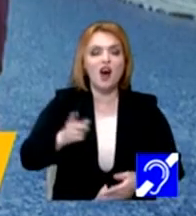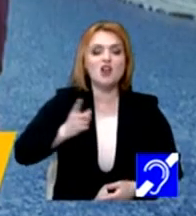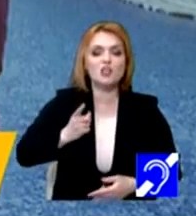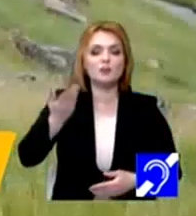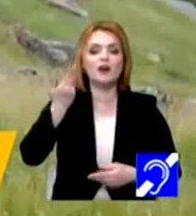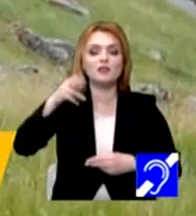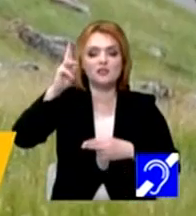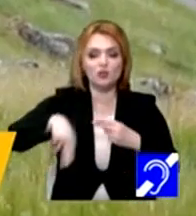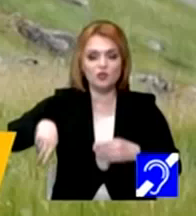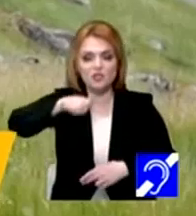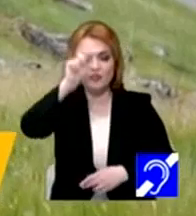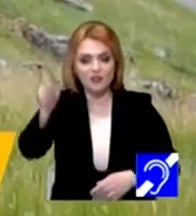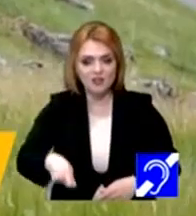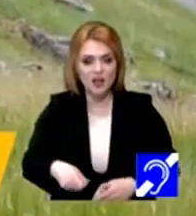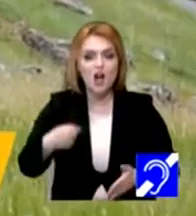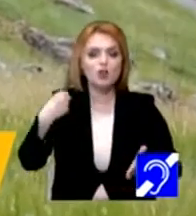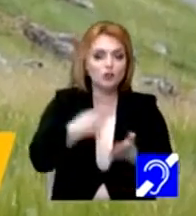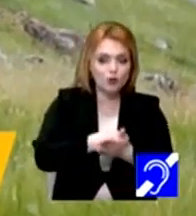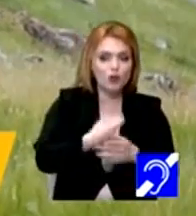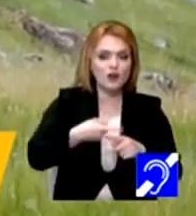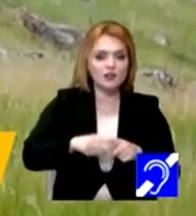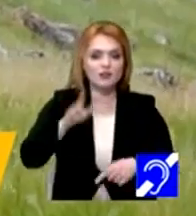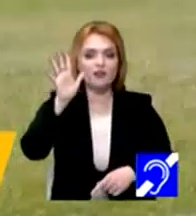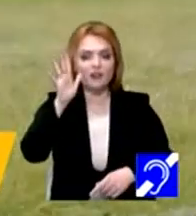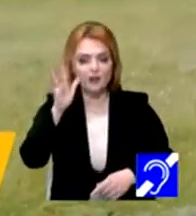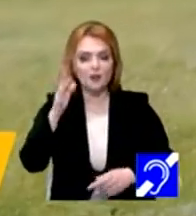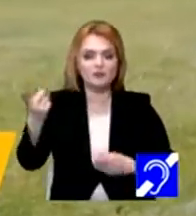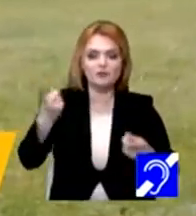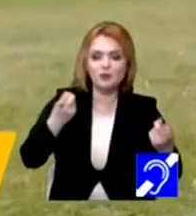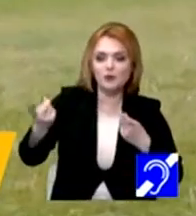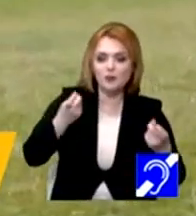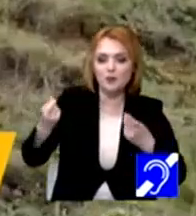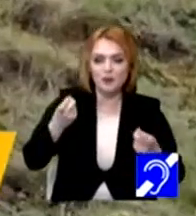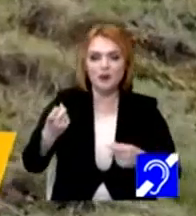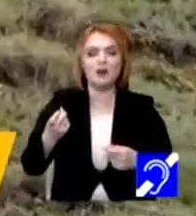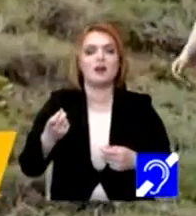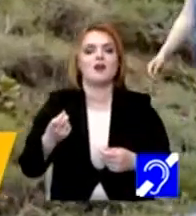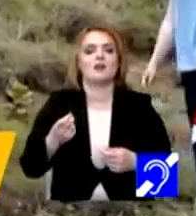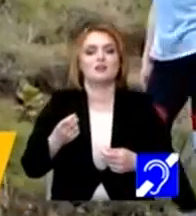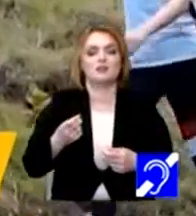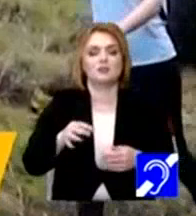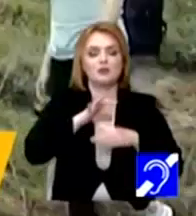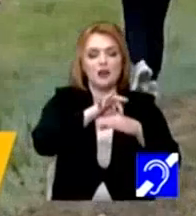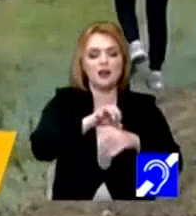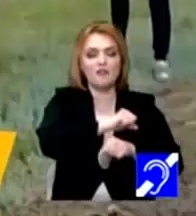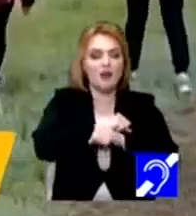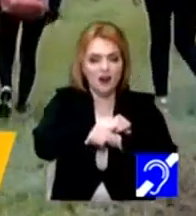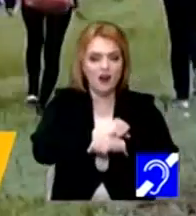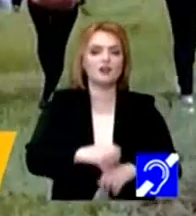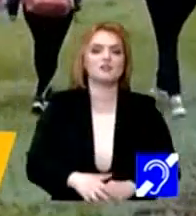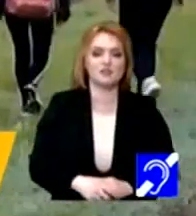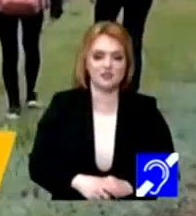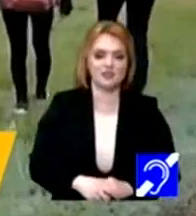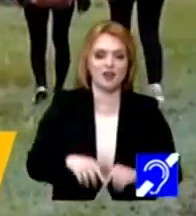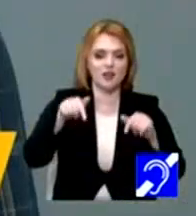iar până atunci încearcă să atragă clienții oferindu-le posibilitatea de a-și petrece vacanța în locuri pitorești din Republica Moldova, așa cum s-a întâmplat la